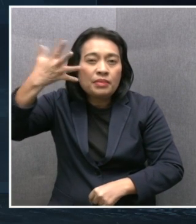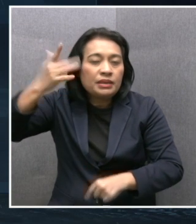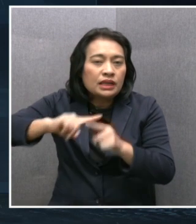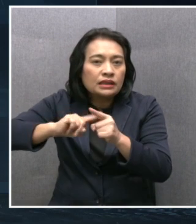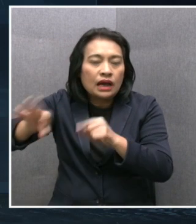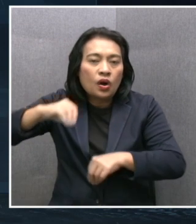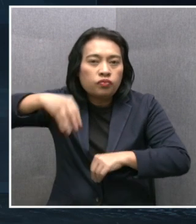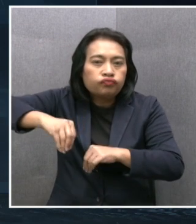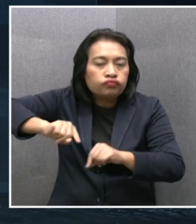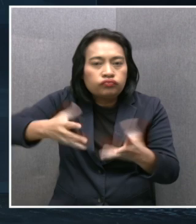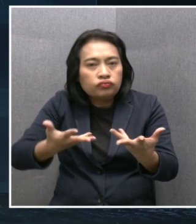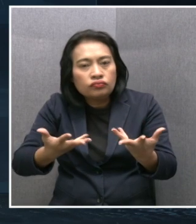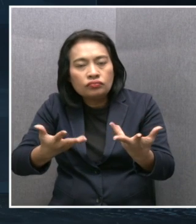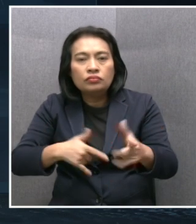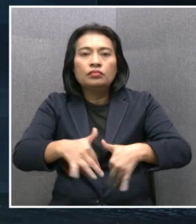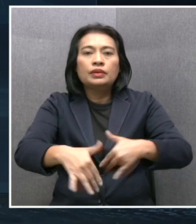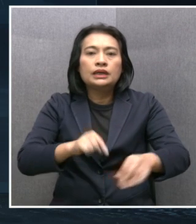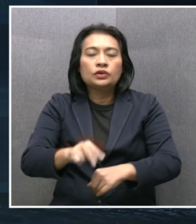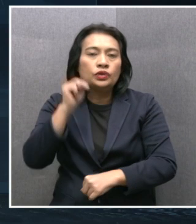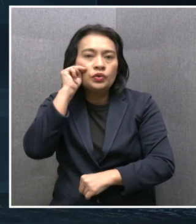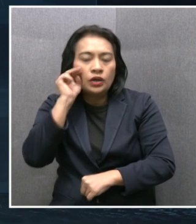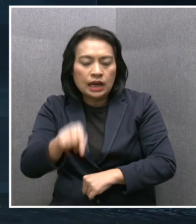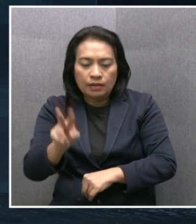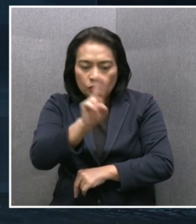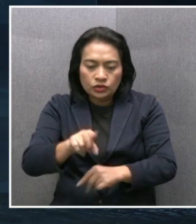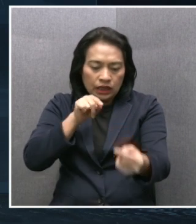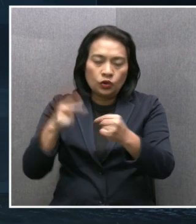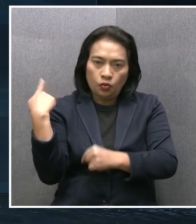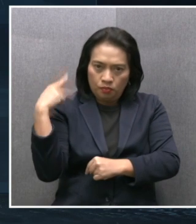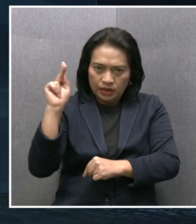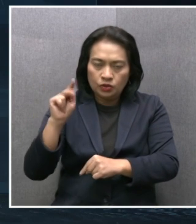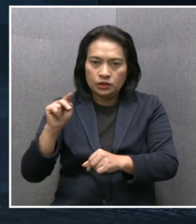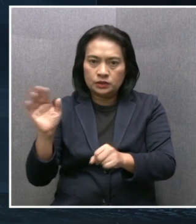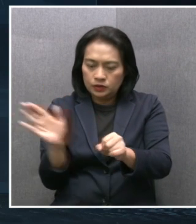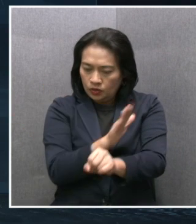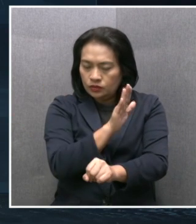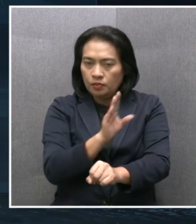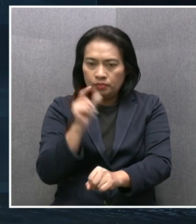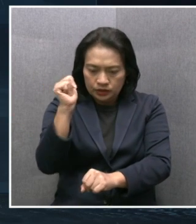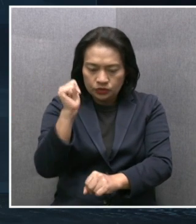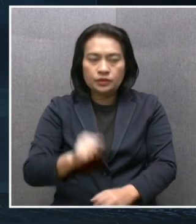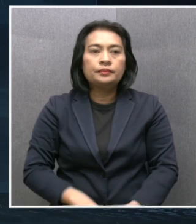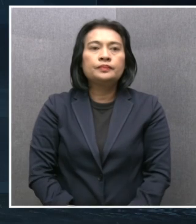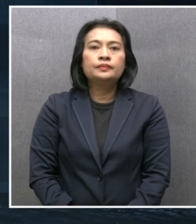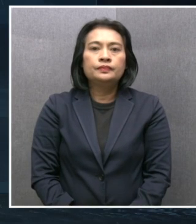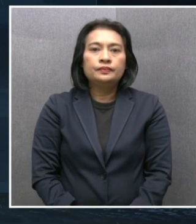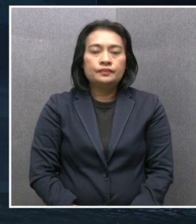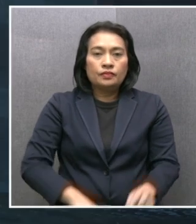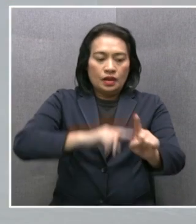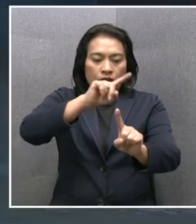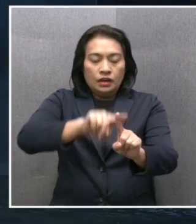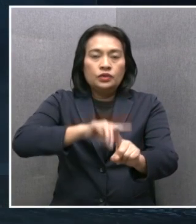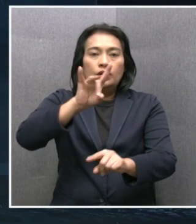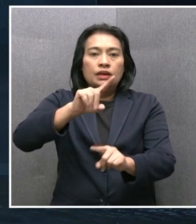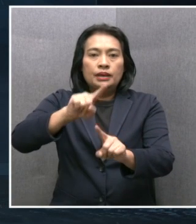านประชาชนจึงควรใช้น้ำเพื่อประโยชน์สูงสุดครับ ส่วนในช่วงเดือนสิงหาคมกันยาย